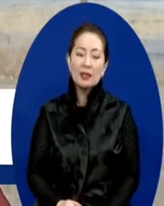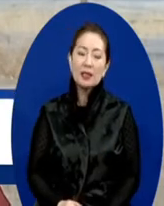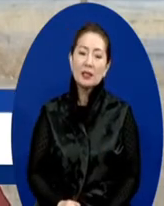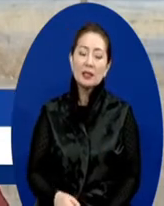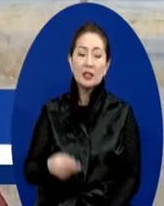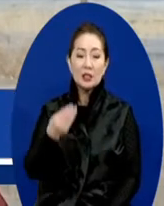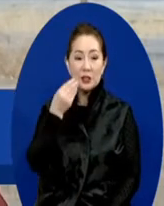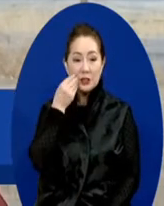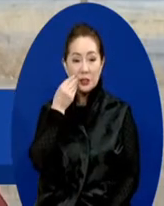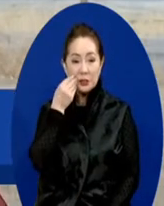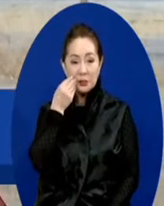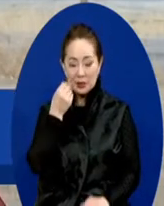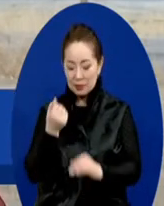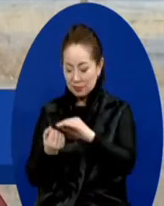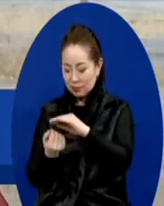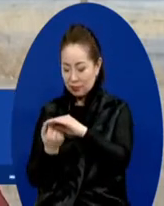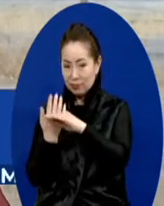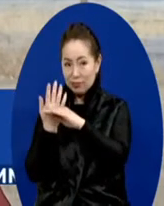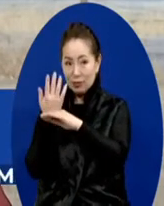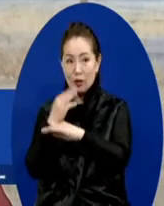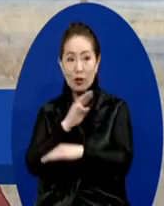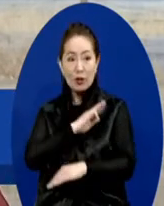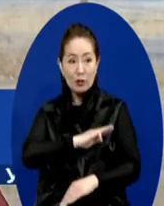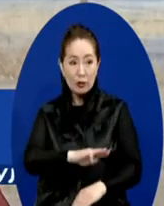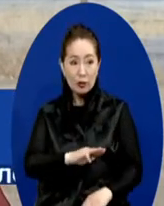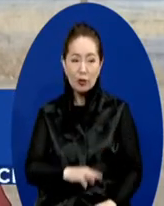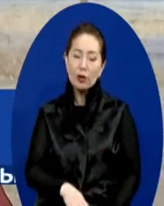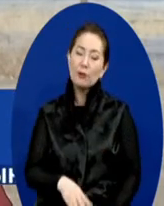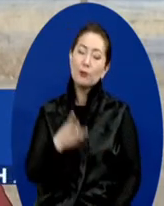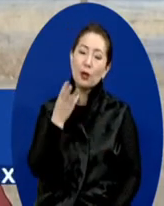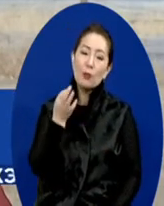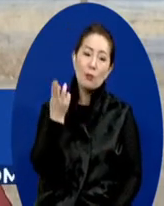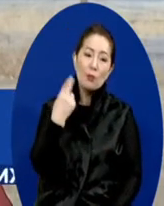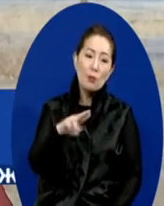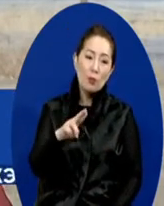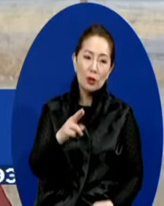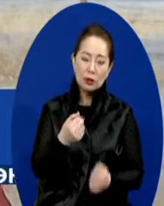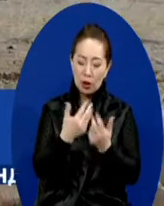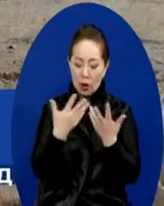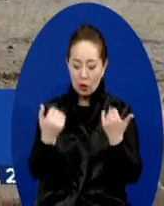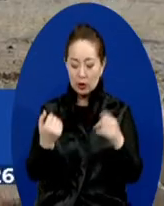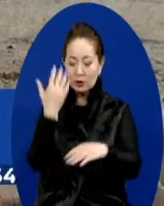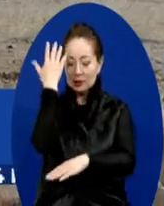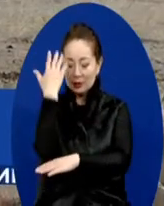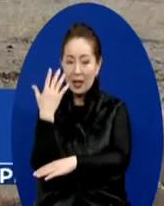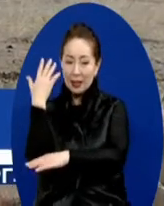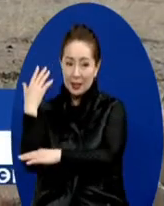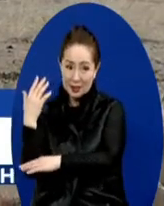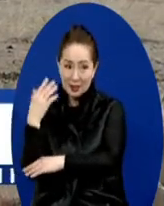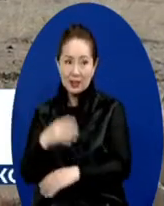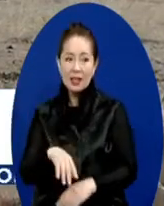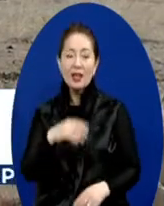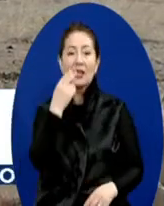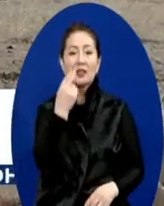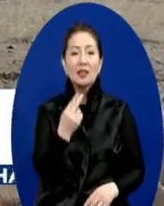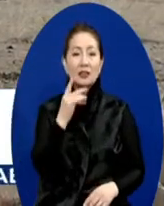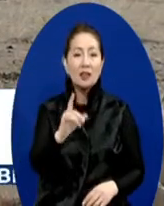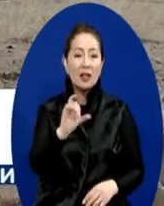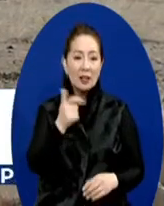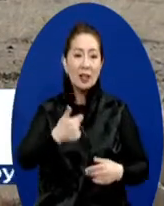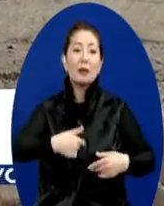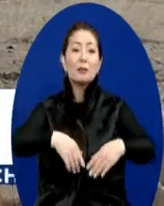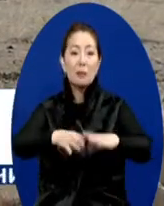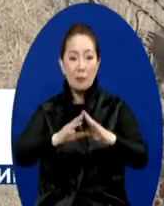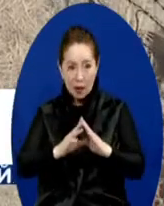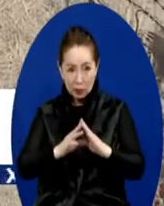Жимс ургуулхын тулд одоо мото нэг тарилсан үзэрлэг байгуулсан.